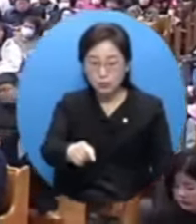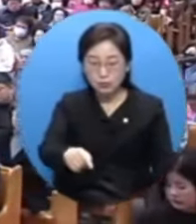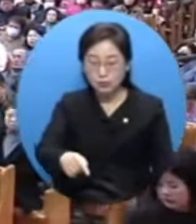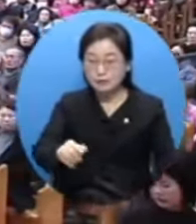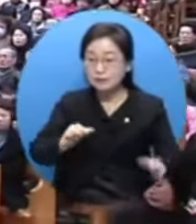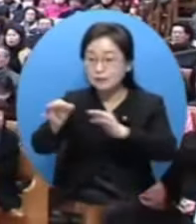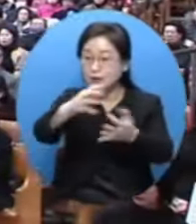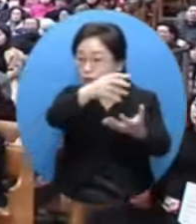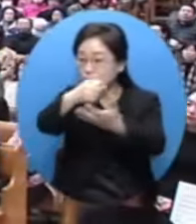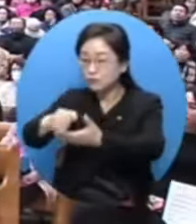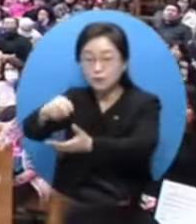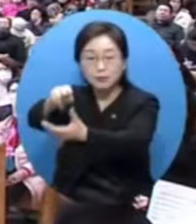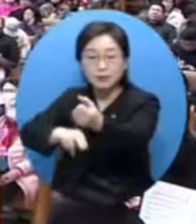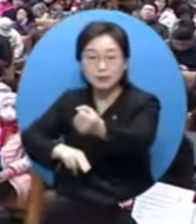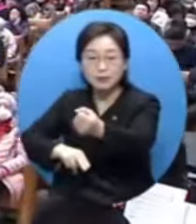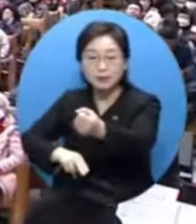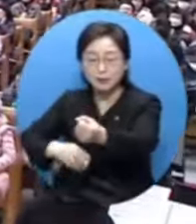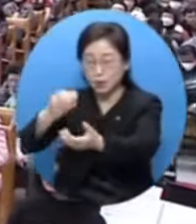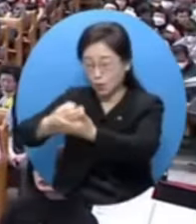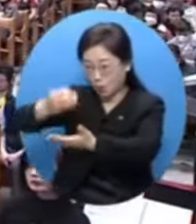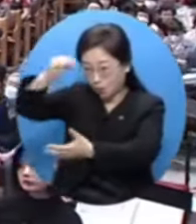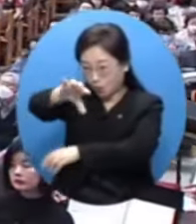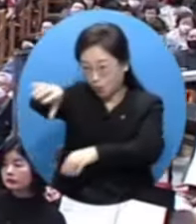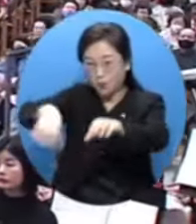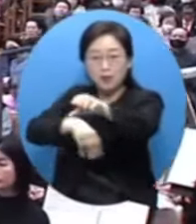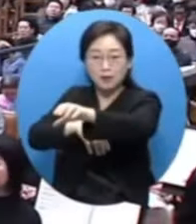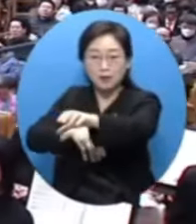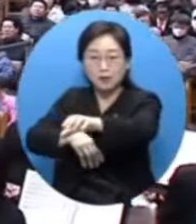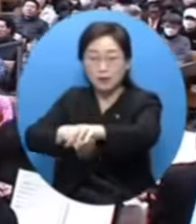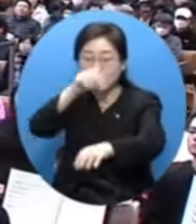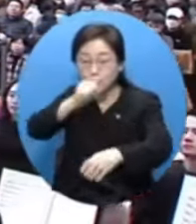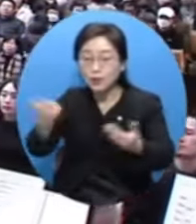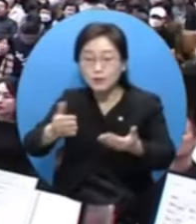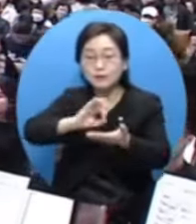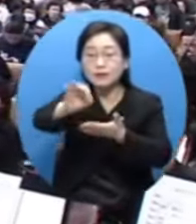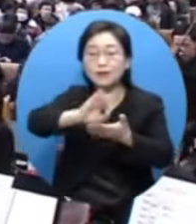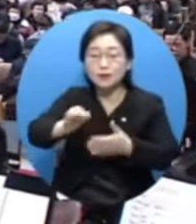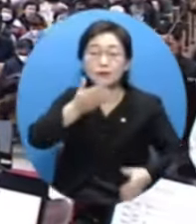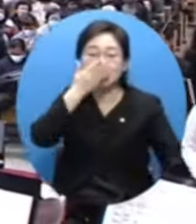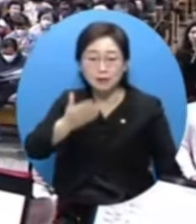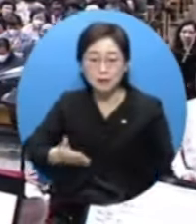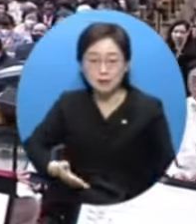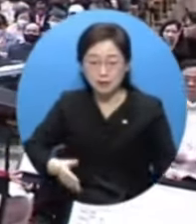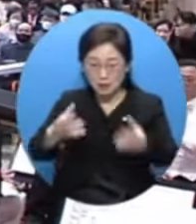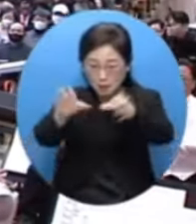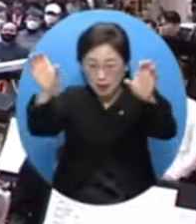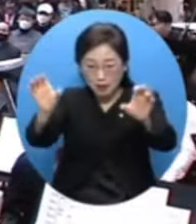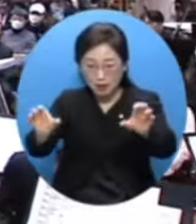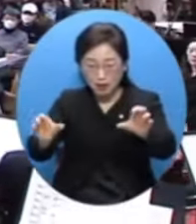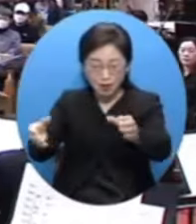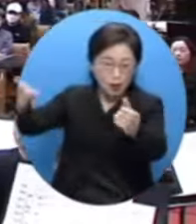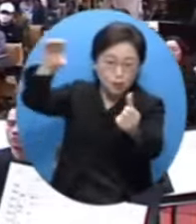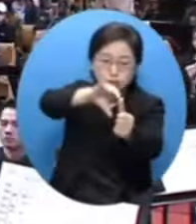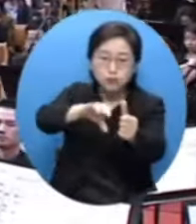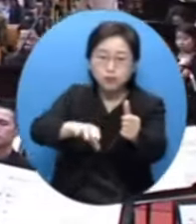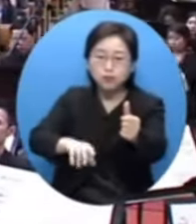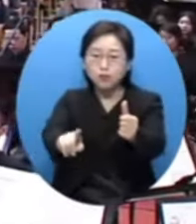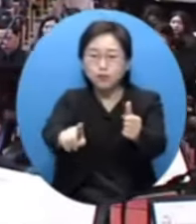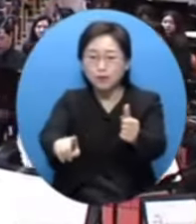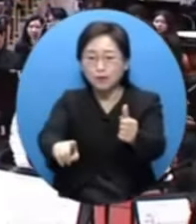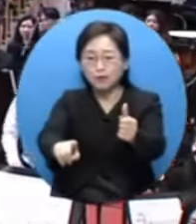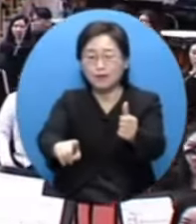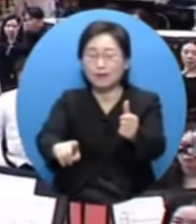팔면 많은 돈을 받아갖고 좋은 일 쓸 수 있는데 깨뜨려서 바다 다 부었으니 얼마나